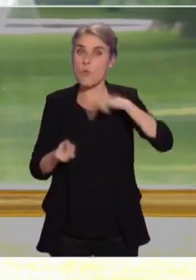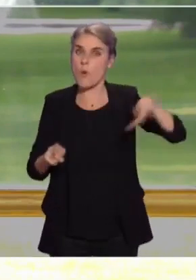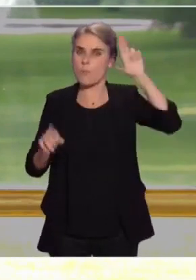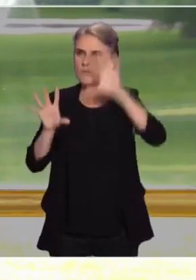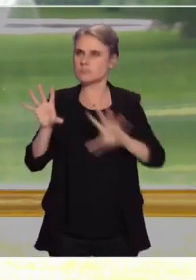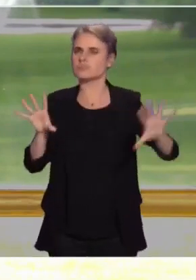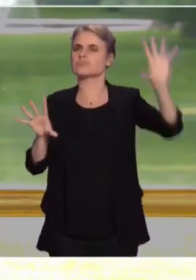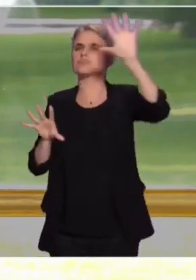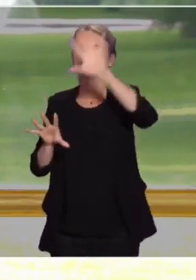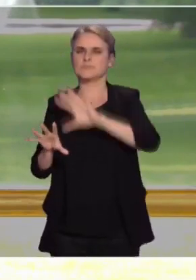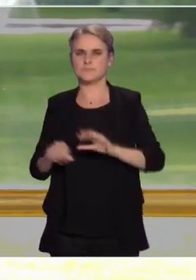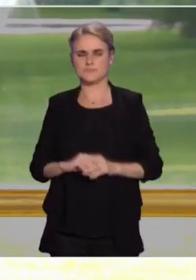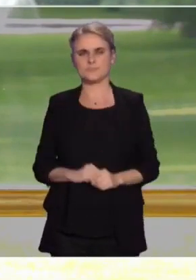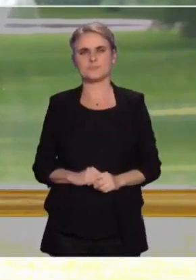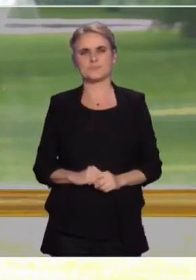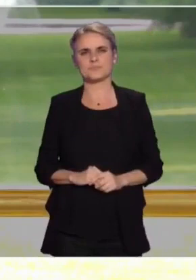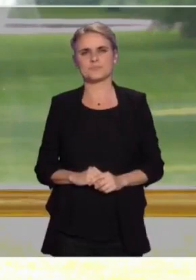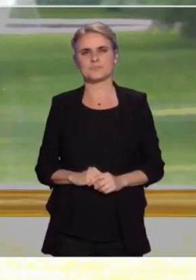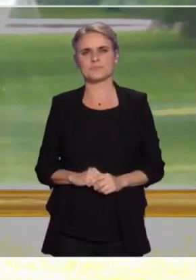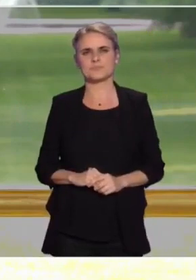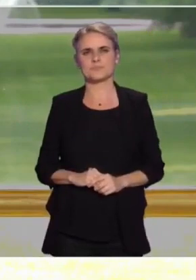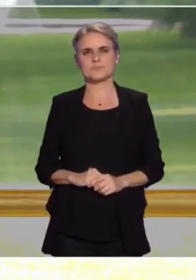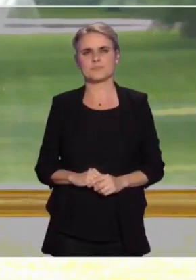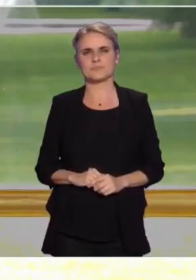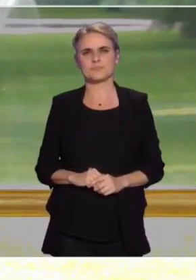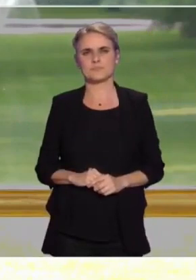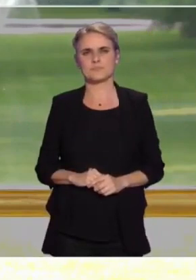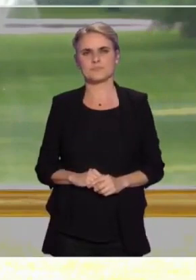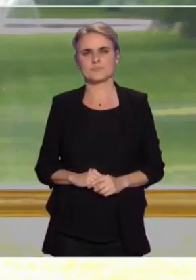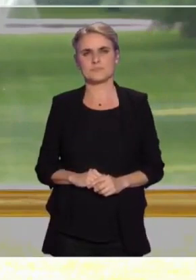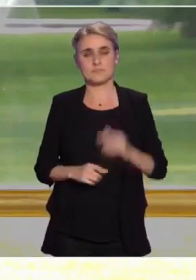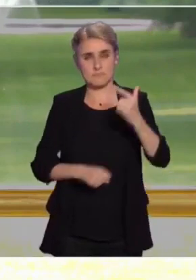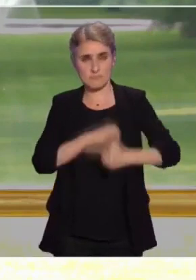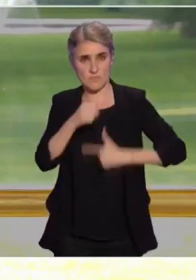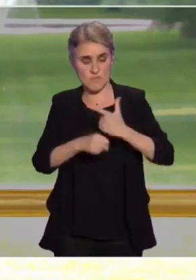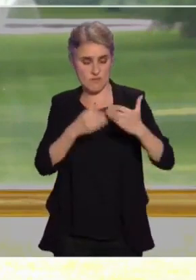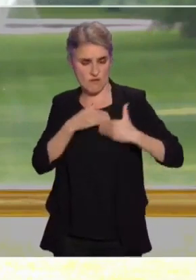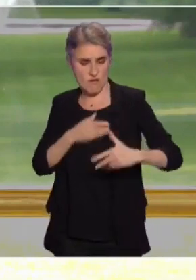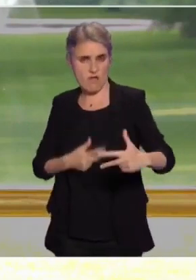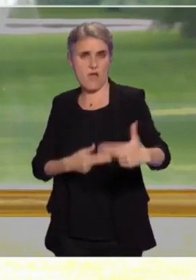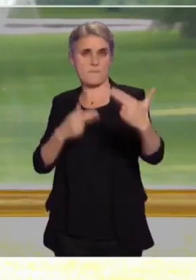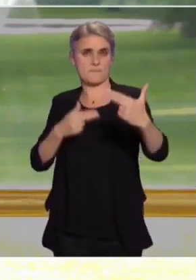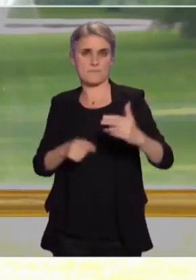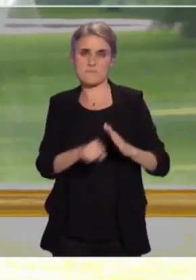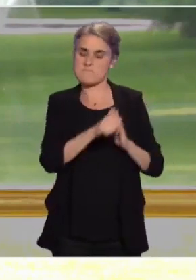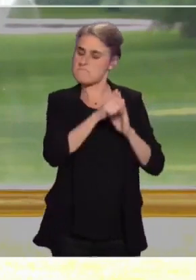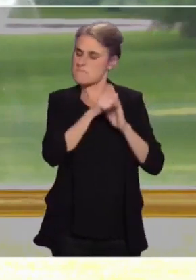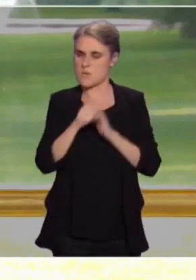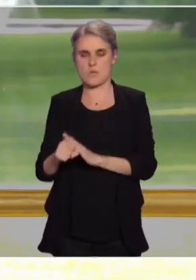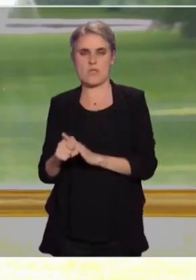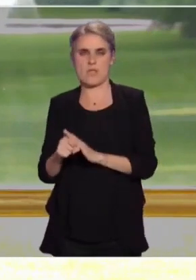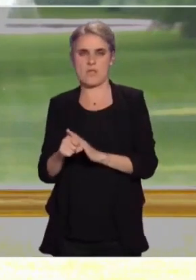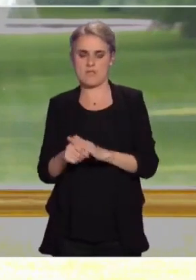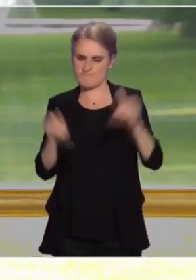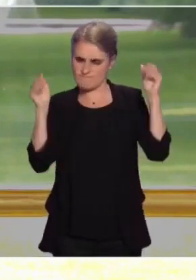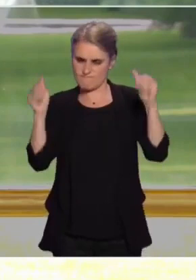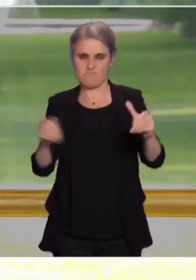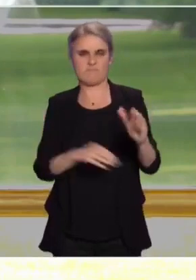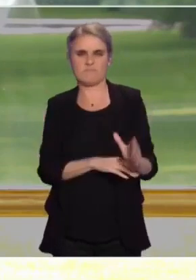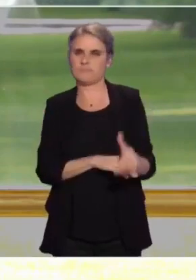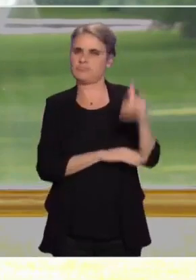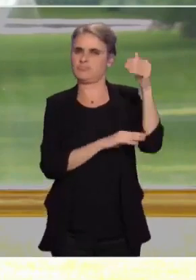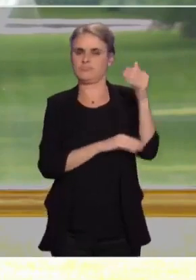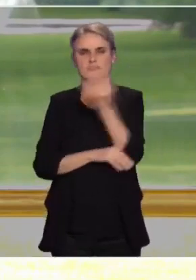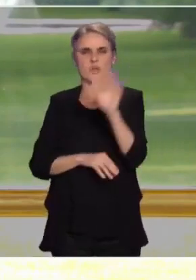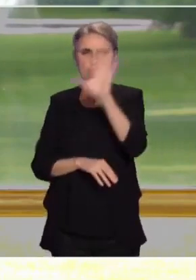ce sera la priorité des deux années à venir que je veux utile pour la nation c'est aussi